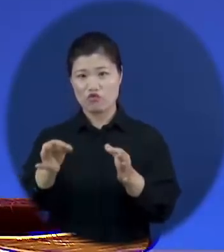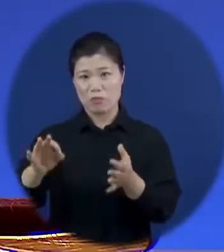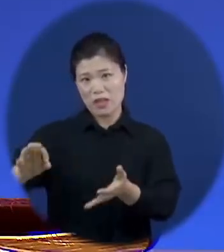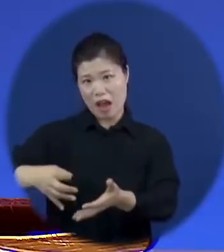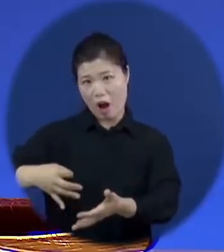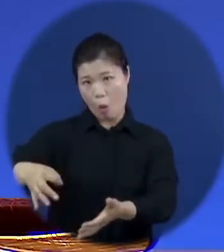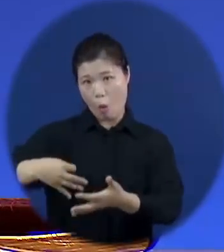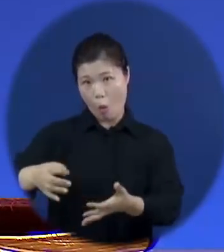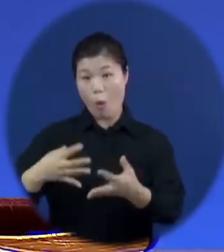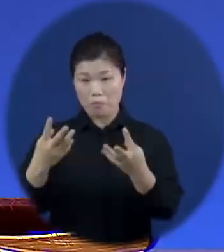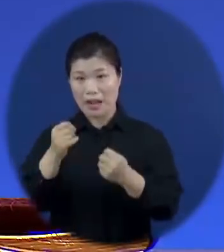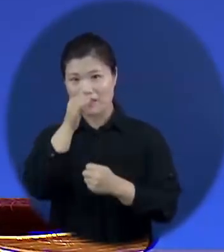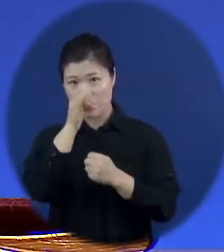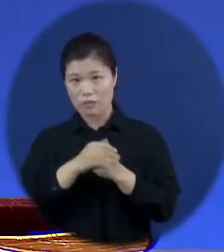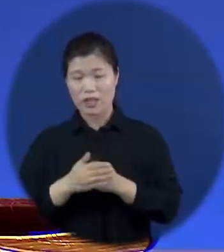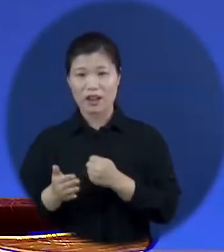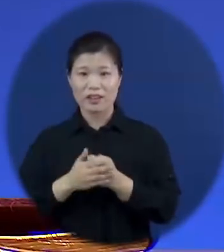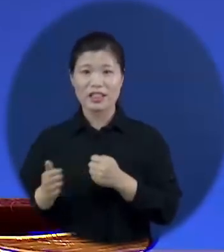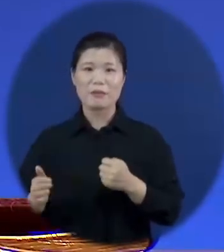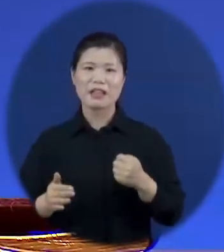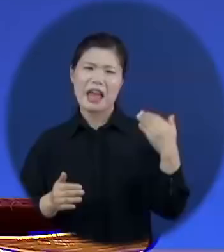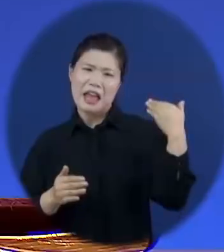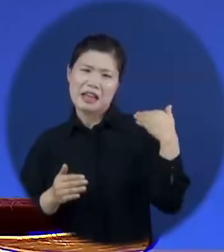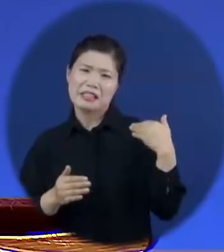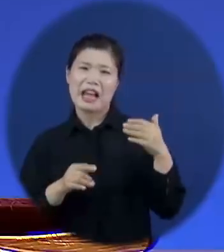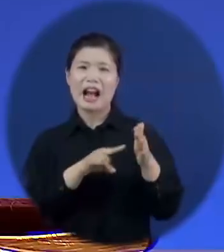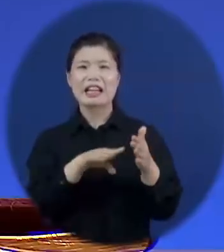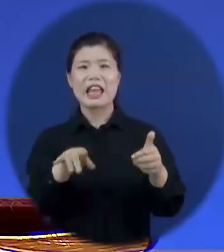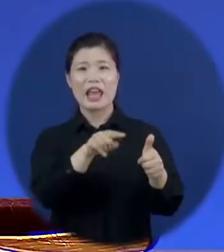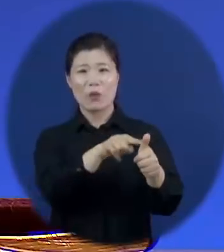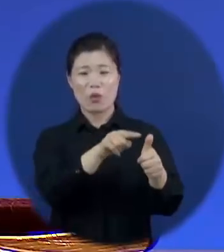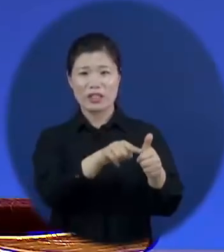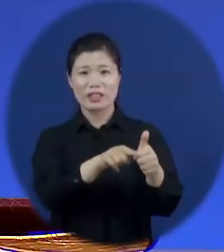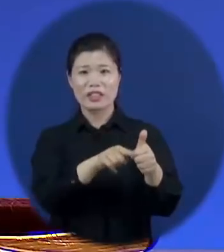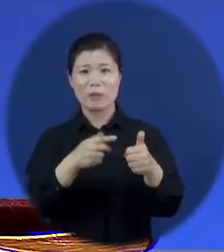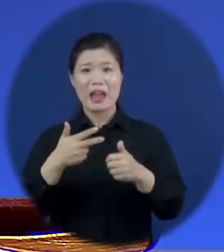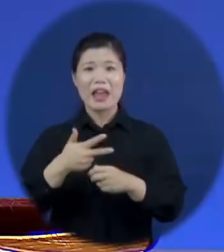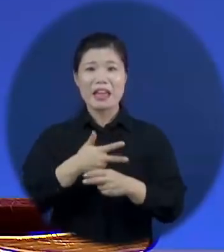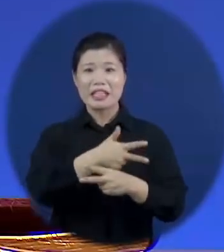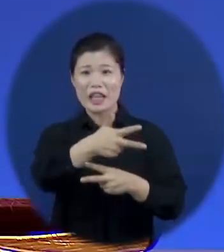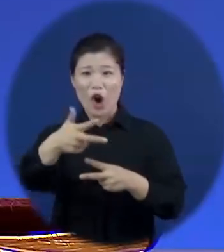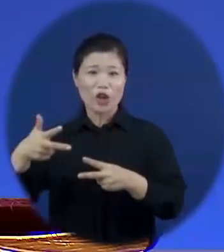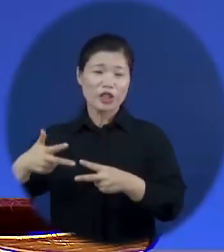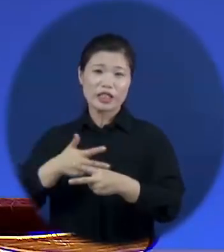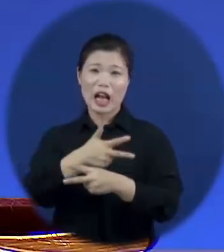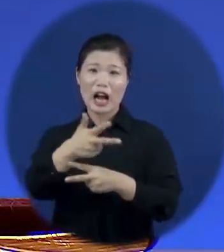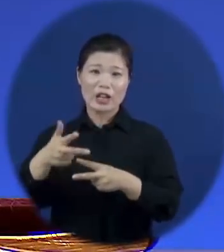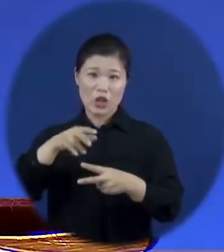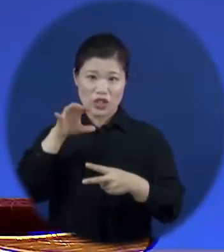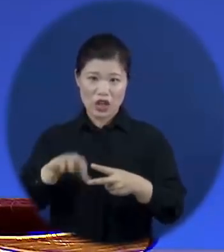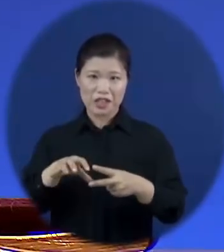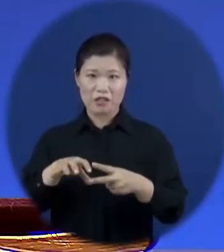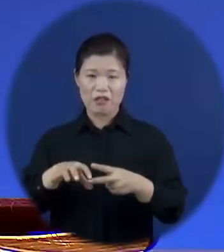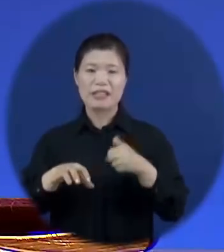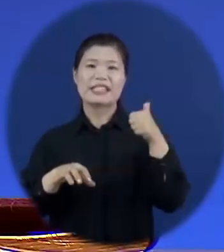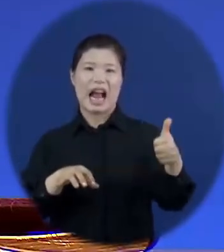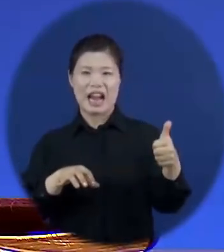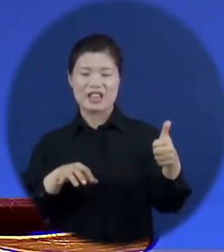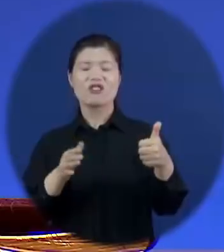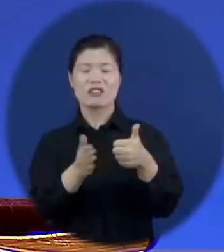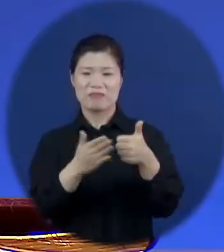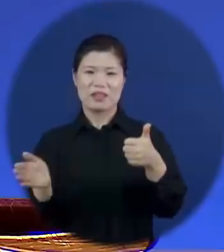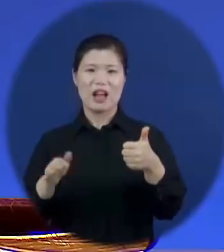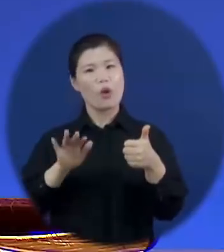수입이 많았습니다. 삭개오는 이 여리고 세무서에 여러 명의 세리들을 거느리는